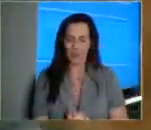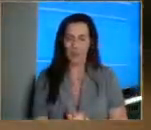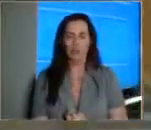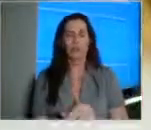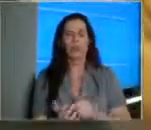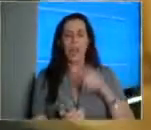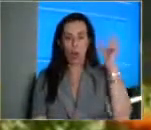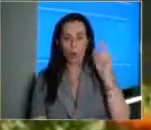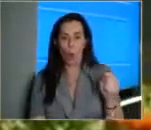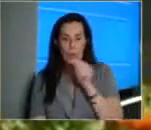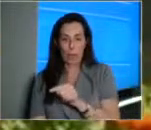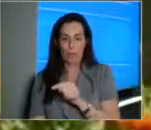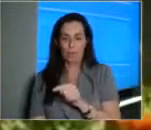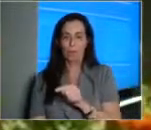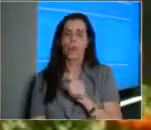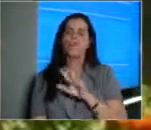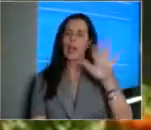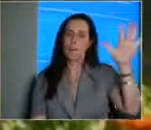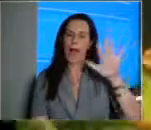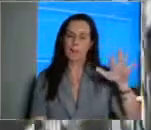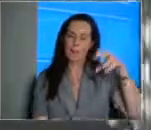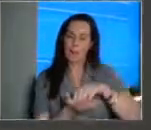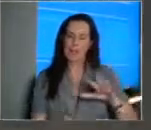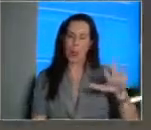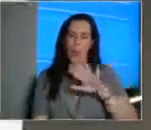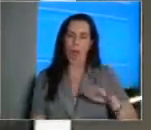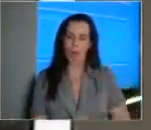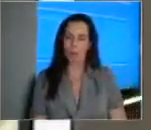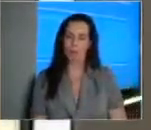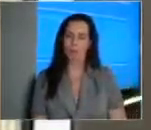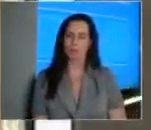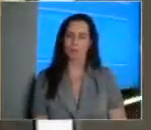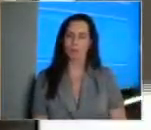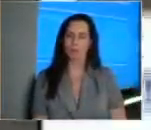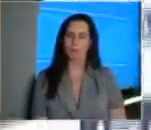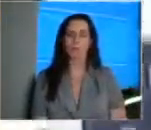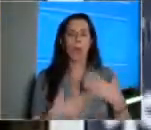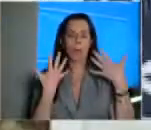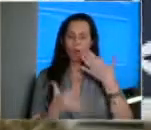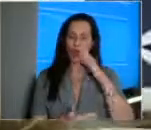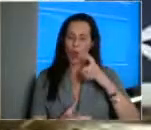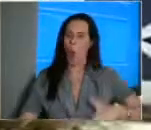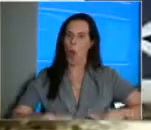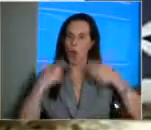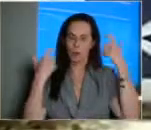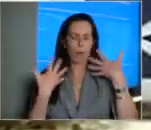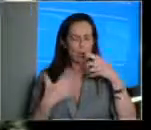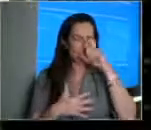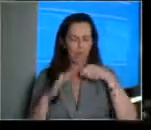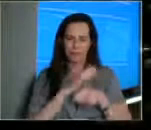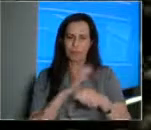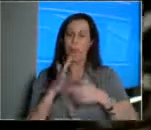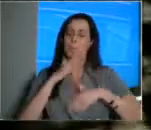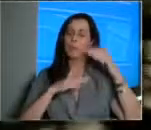לאימפריה העות'מאנית, ובגלים למערב ומרכז אירופה. פרשת הולילנד היא פרשת שחיתות אשר נסובה סביב